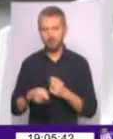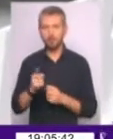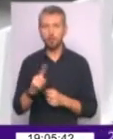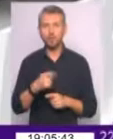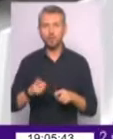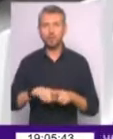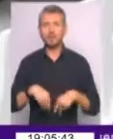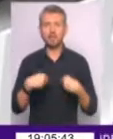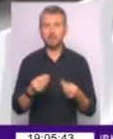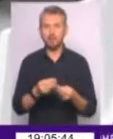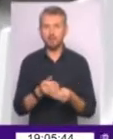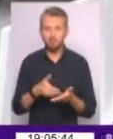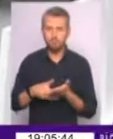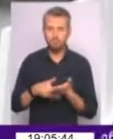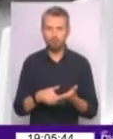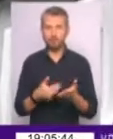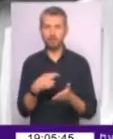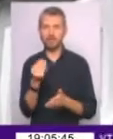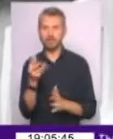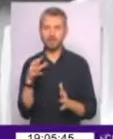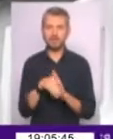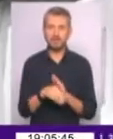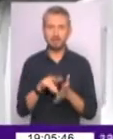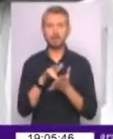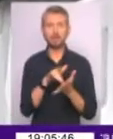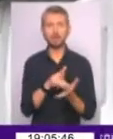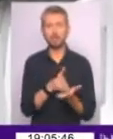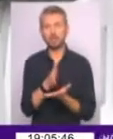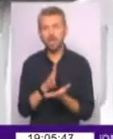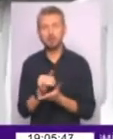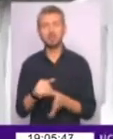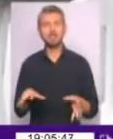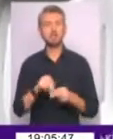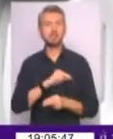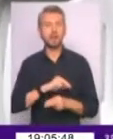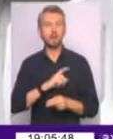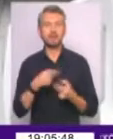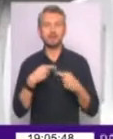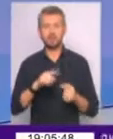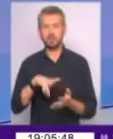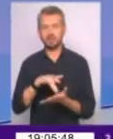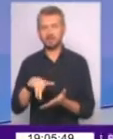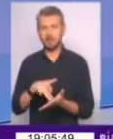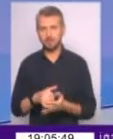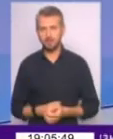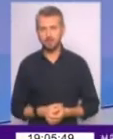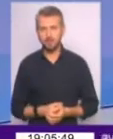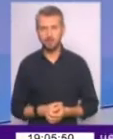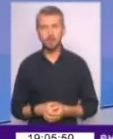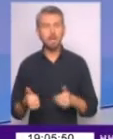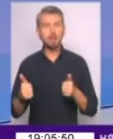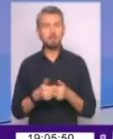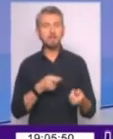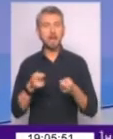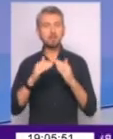це дасть поштовх і для інвестицій, і до туристичних напрямків, і до співпраці з іншими містами. Під